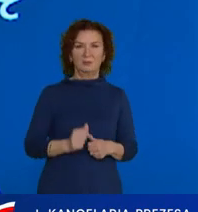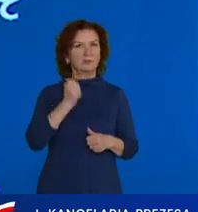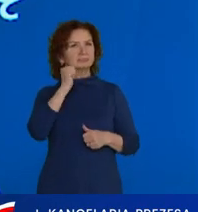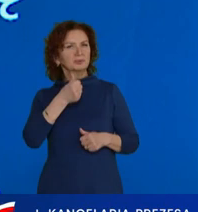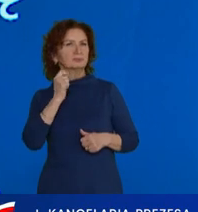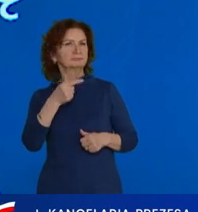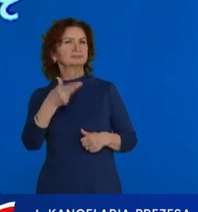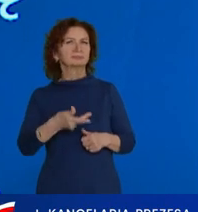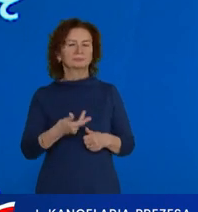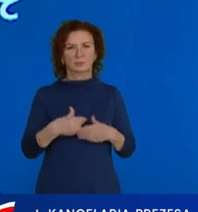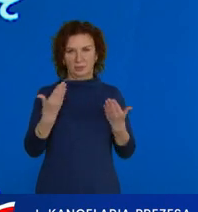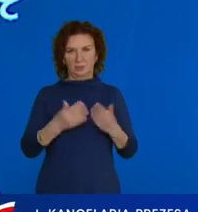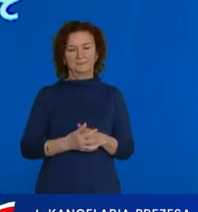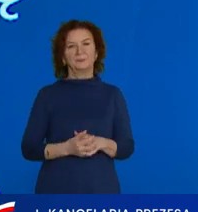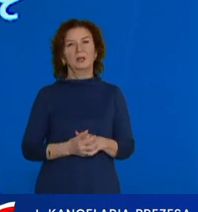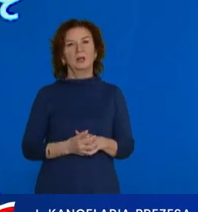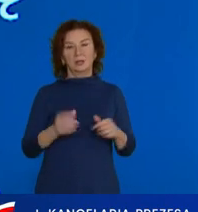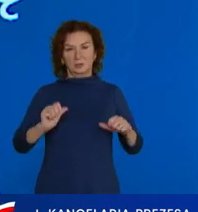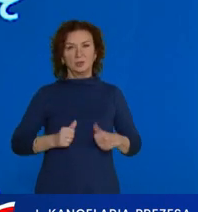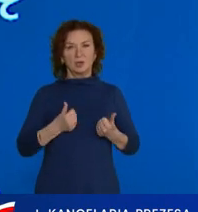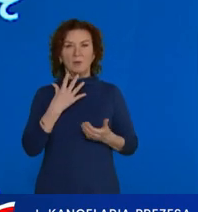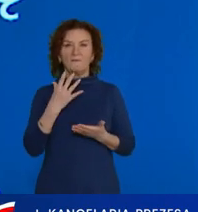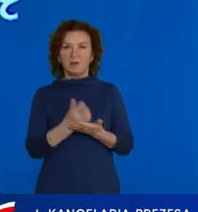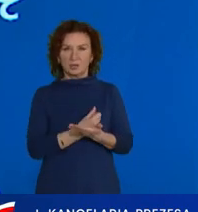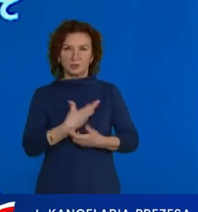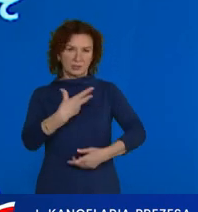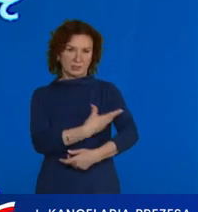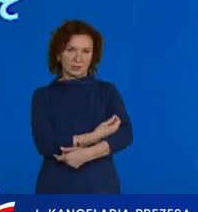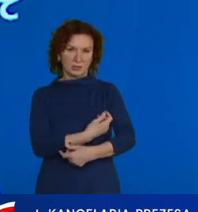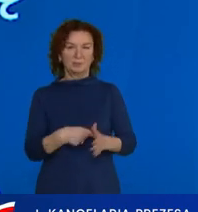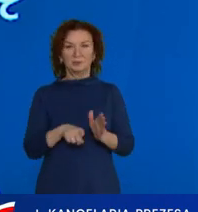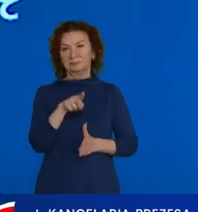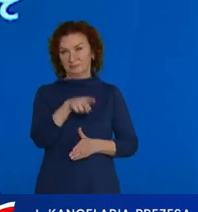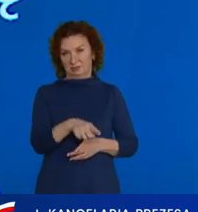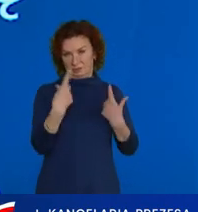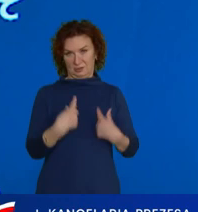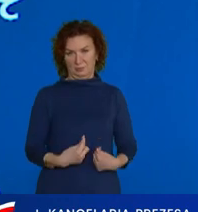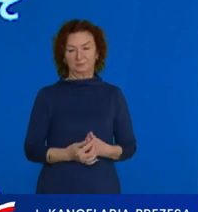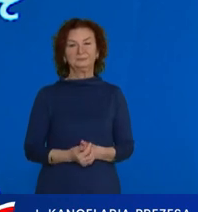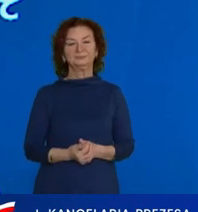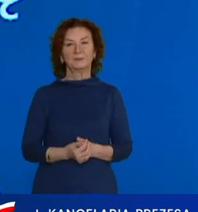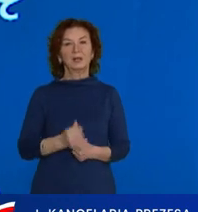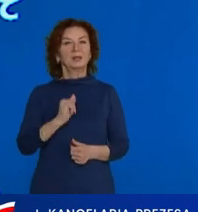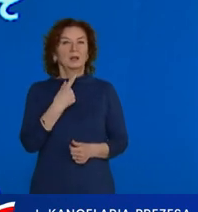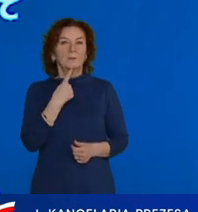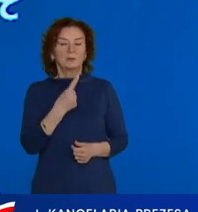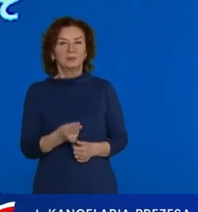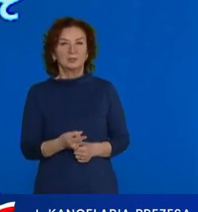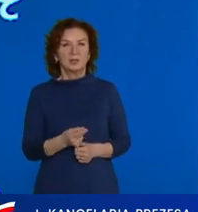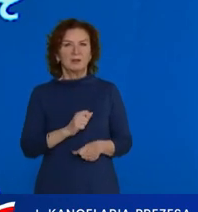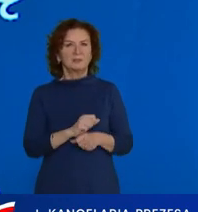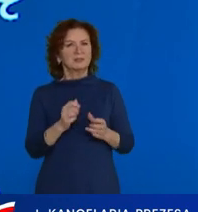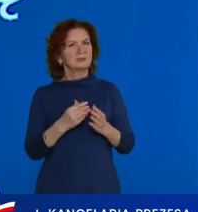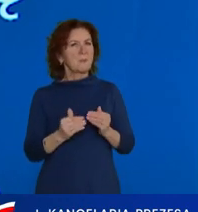i żeby taką szczepionkę wykorzystać dla takiego pacjenta. Tak jak powiedziałem, mamy grubo